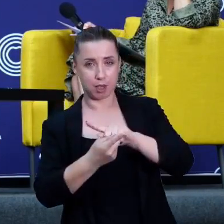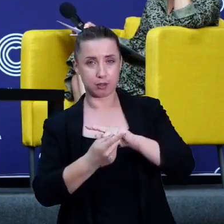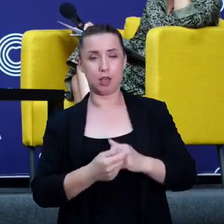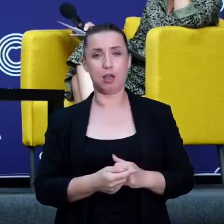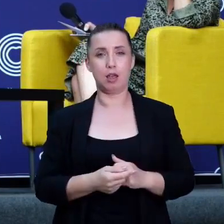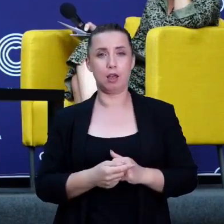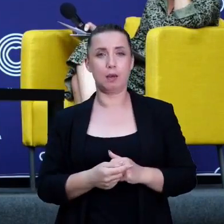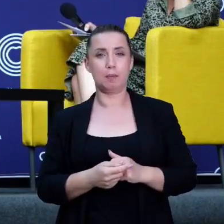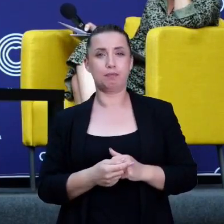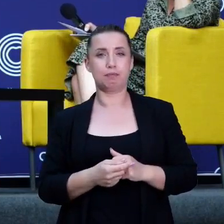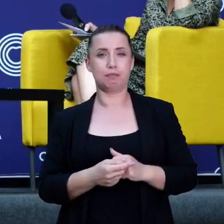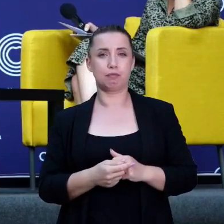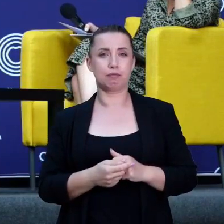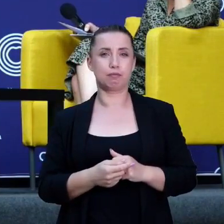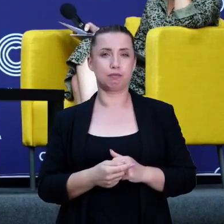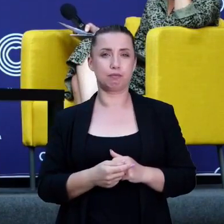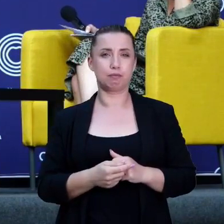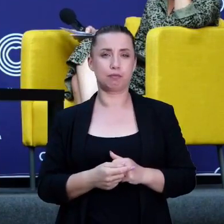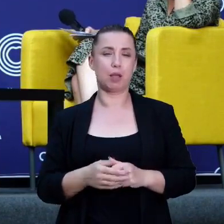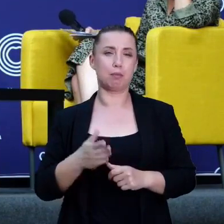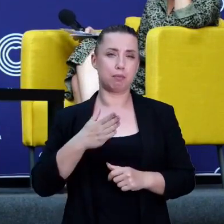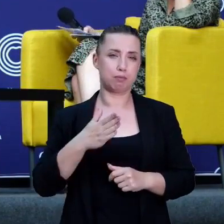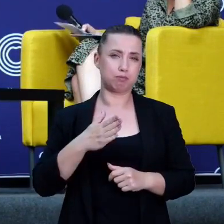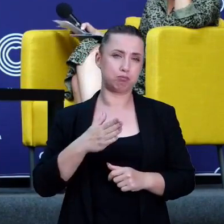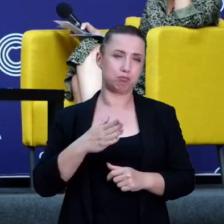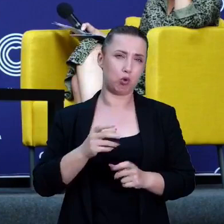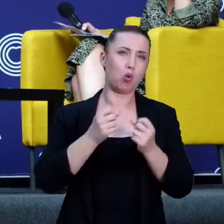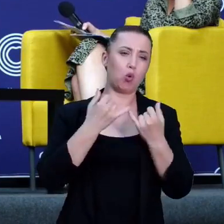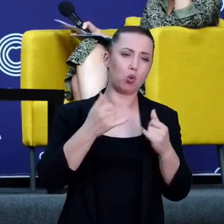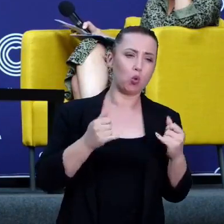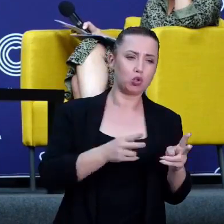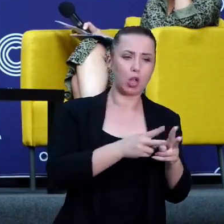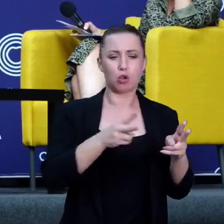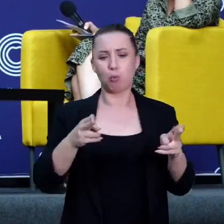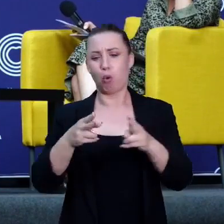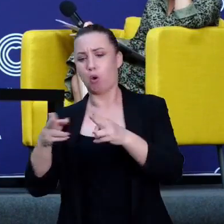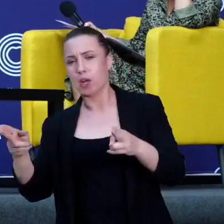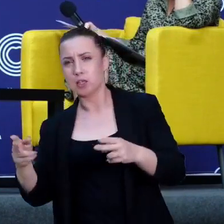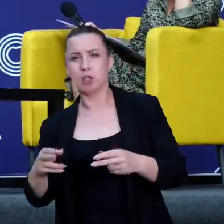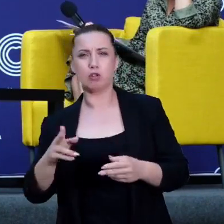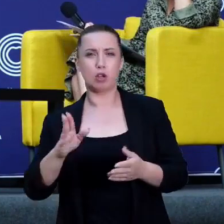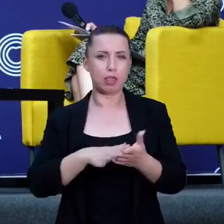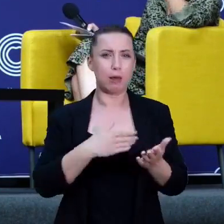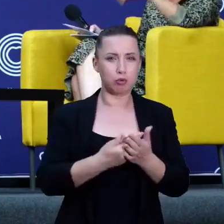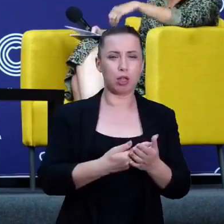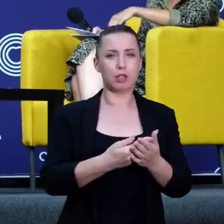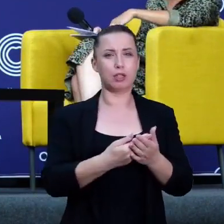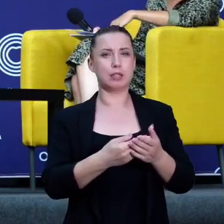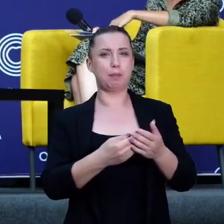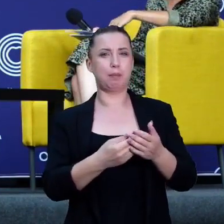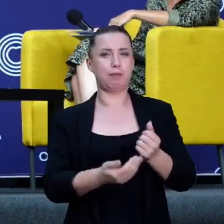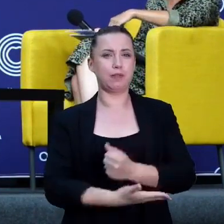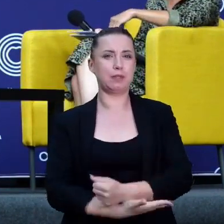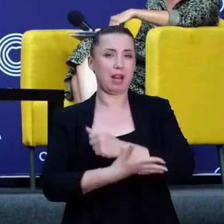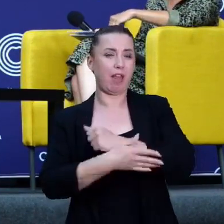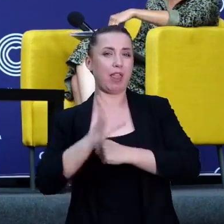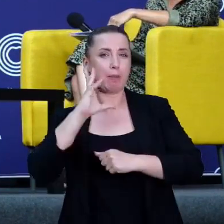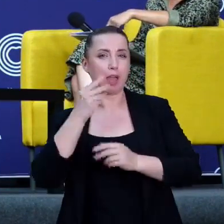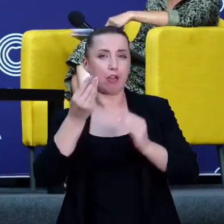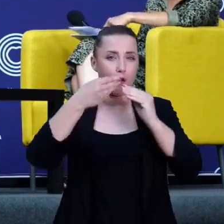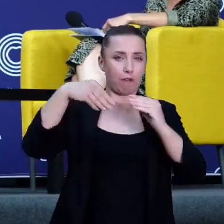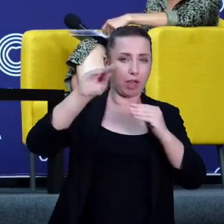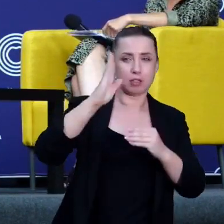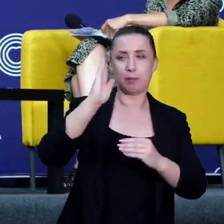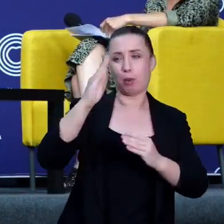są pewne okresy, kiedy ten kult piękna jest bardziej podkreślany w muzyce, czasem mniej. Ja mam do czynienia